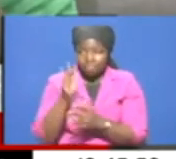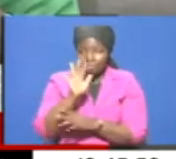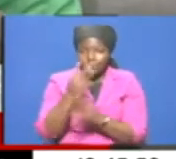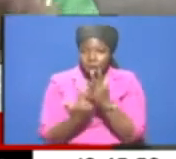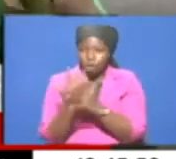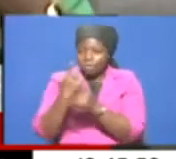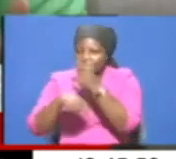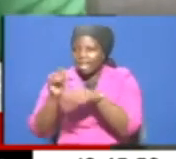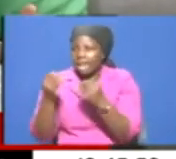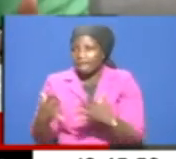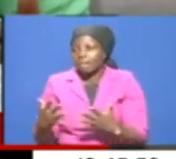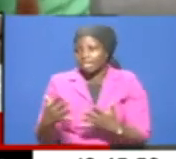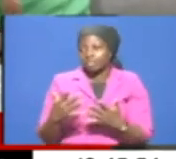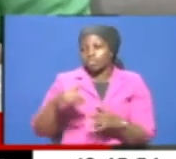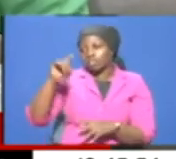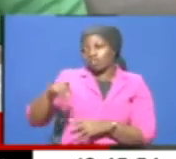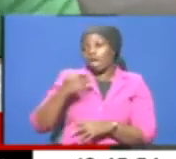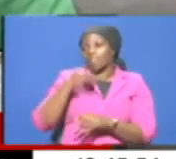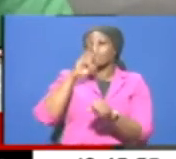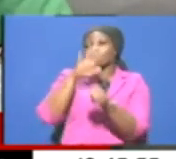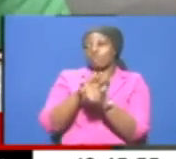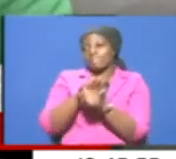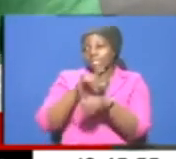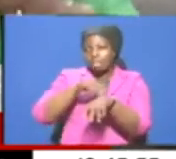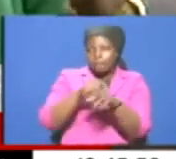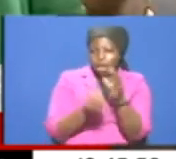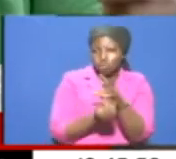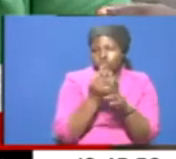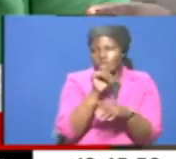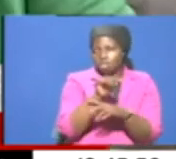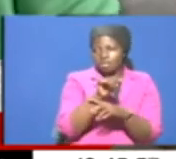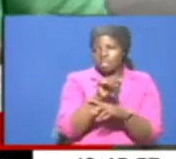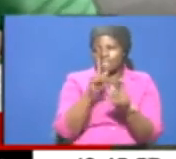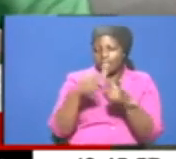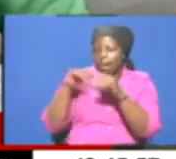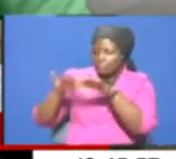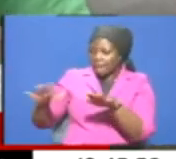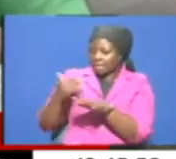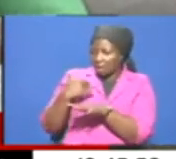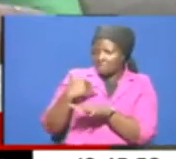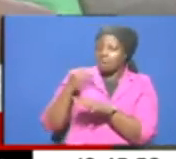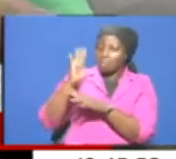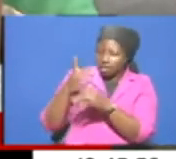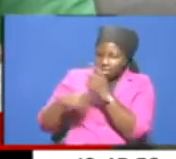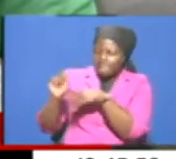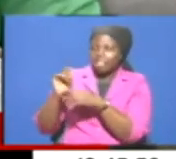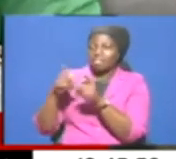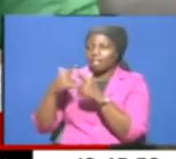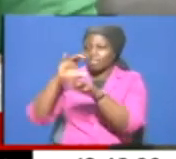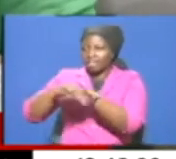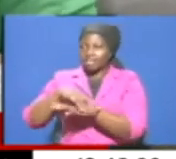gani? Mm-hmm. Tuwe na assurance, nikishakuza hii soko iko, nitapata hii. Utaona kila